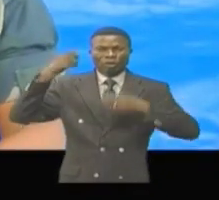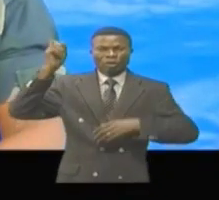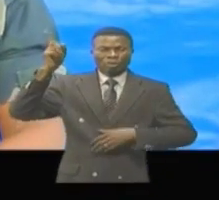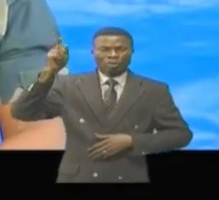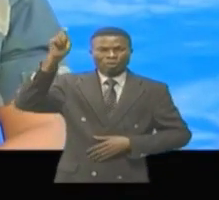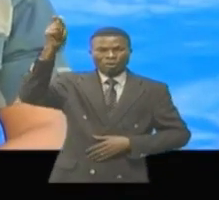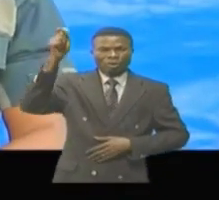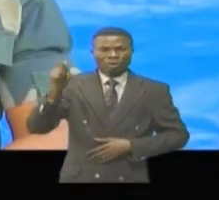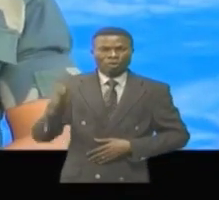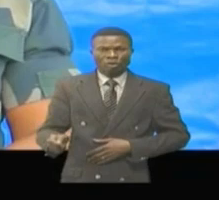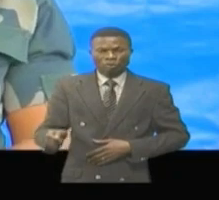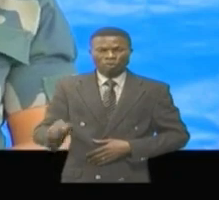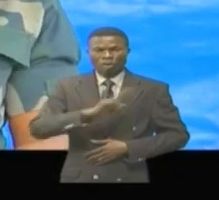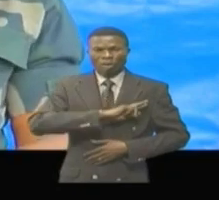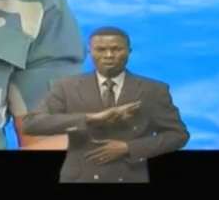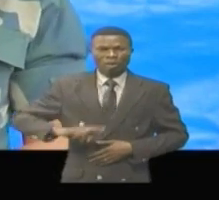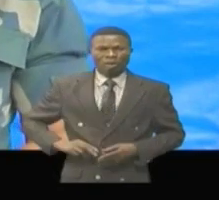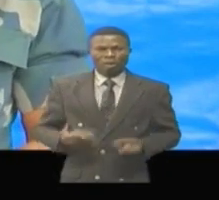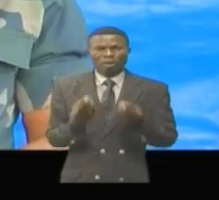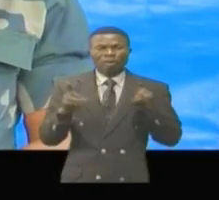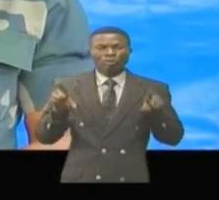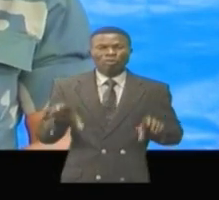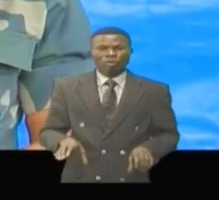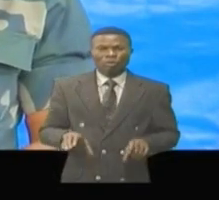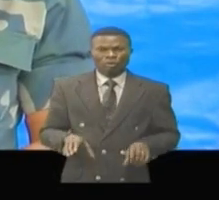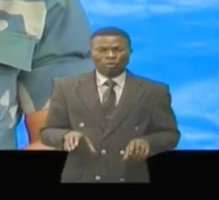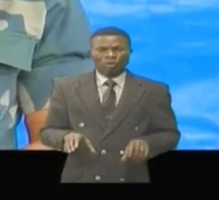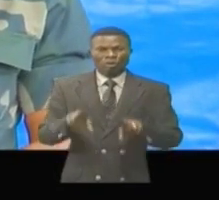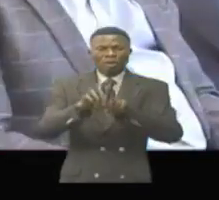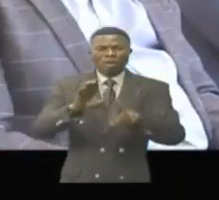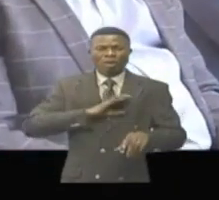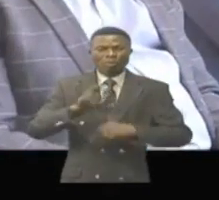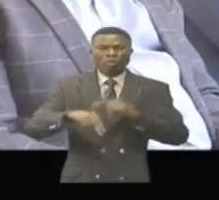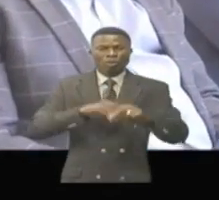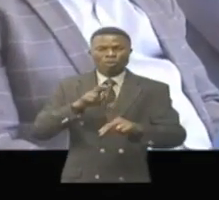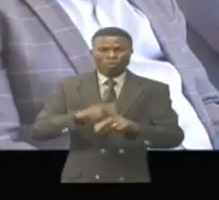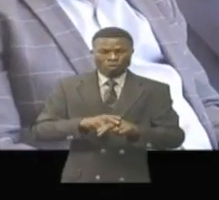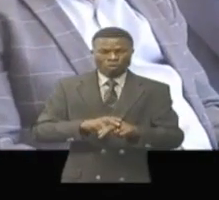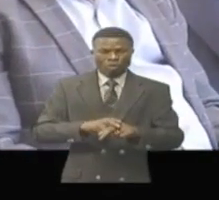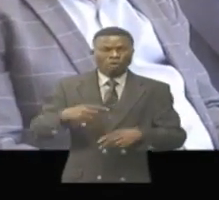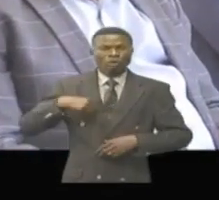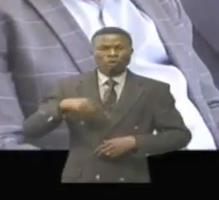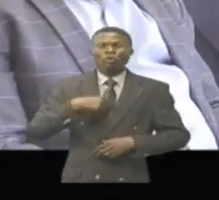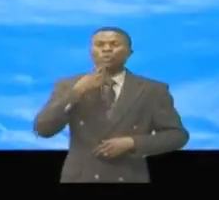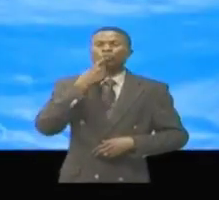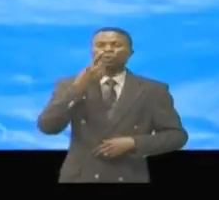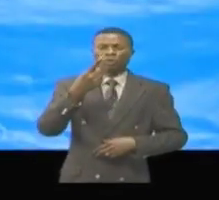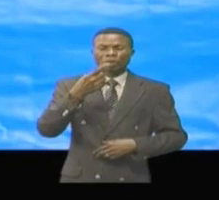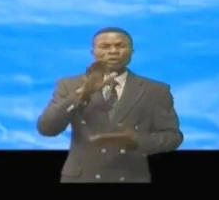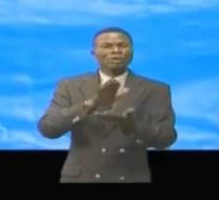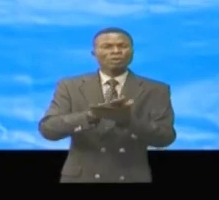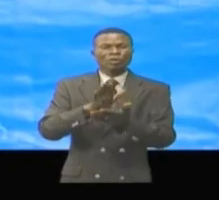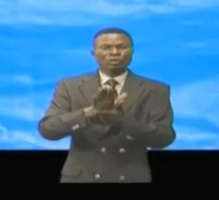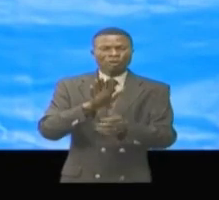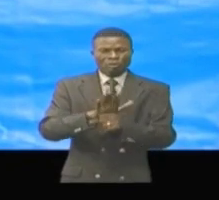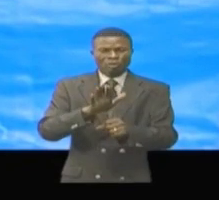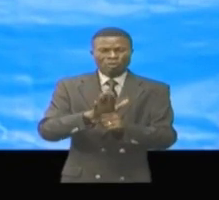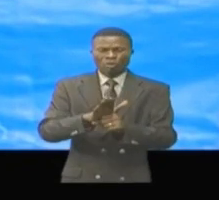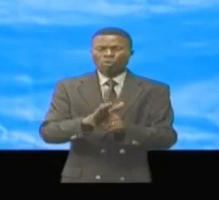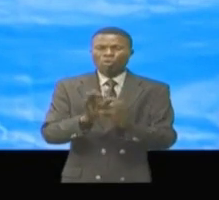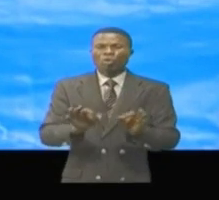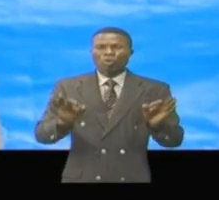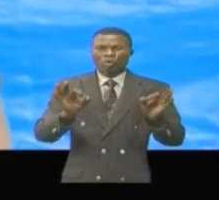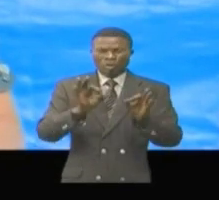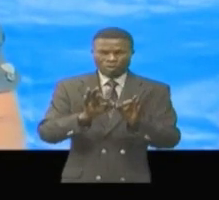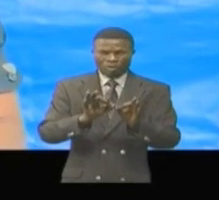des forces armées de la République démocratique du Congo et de la police nationale, à qui nous rendons nos hommages les plus déférents et qui